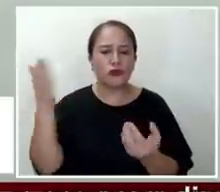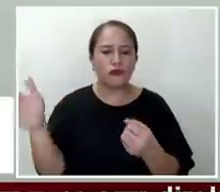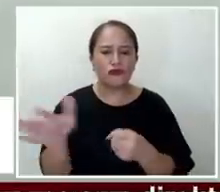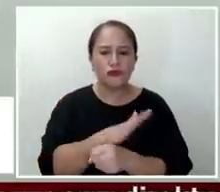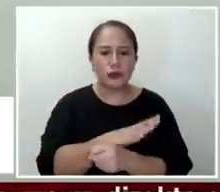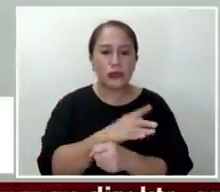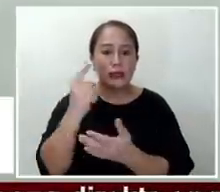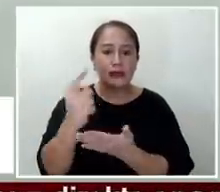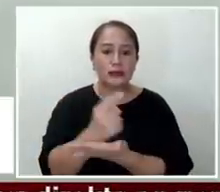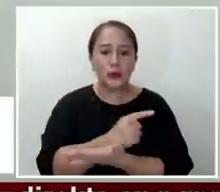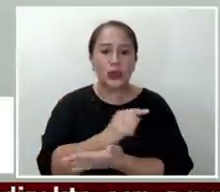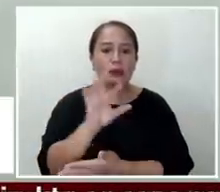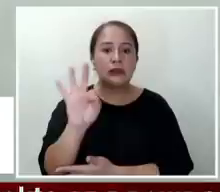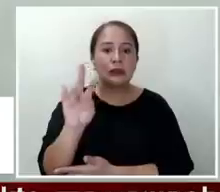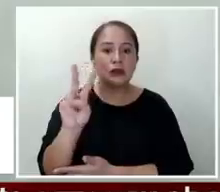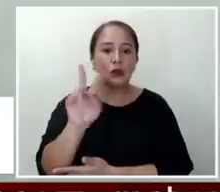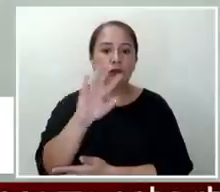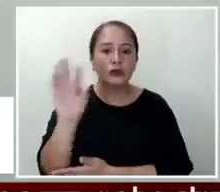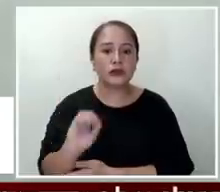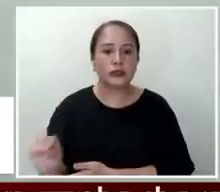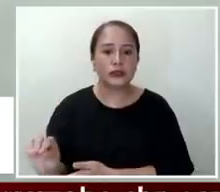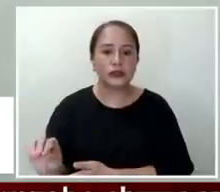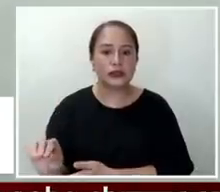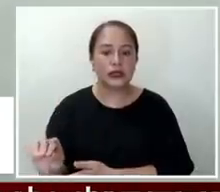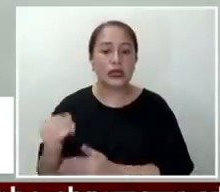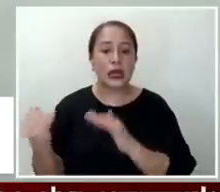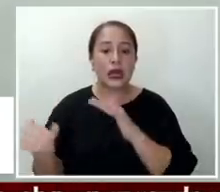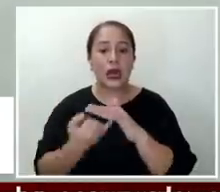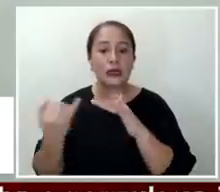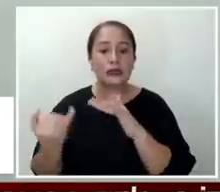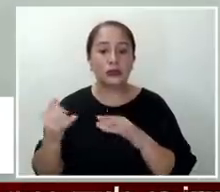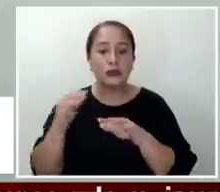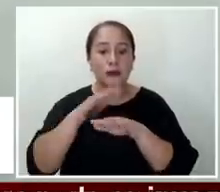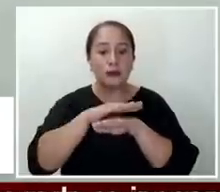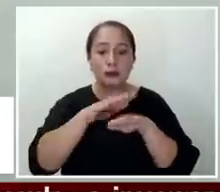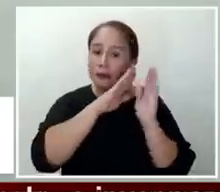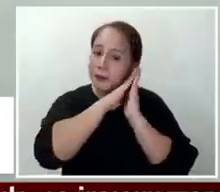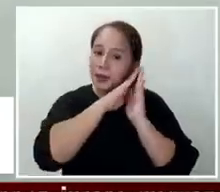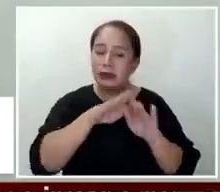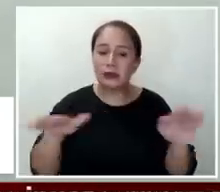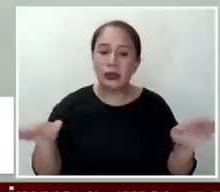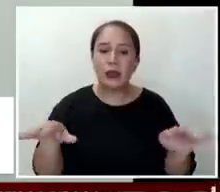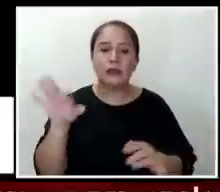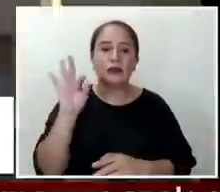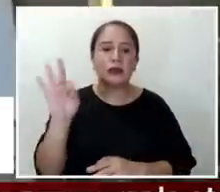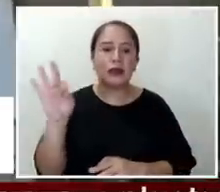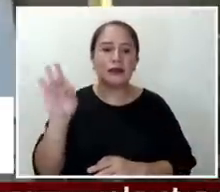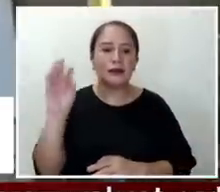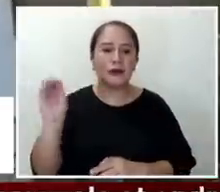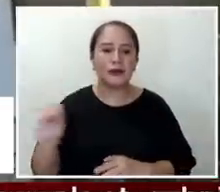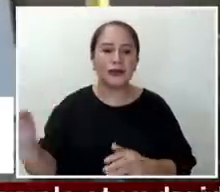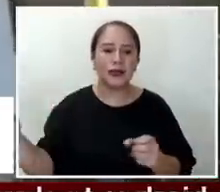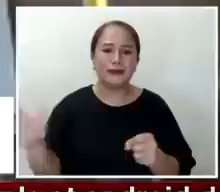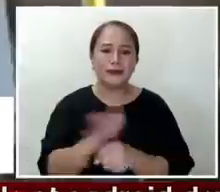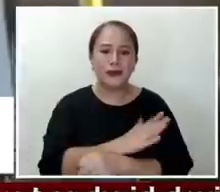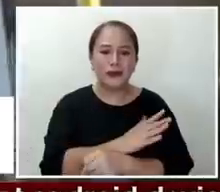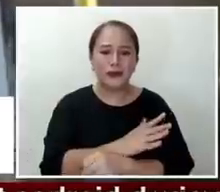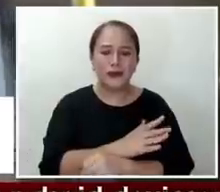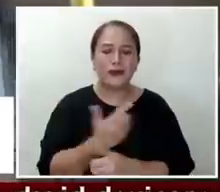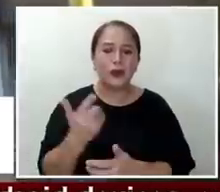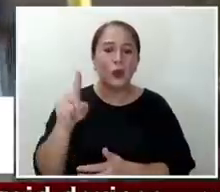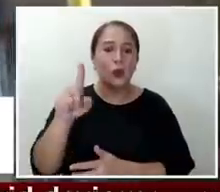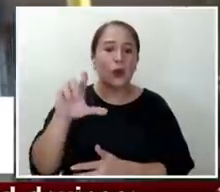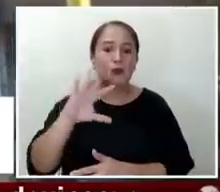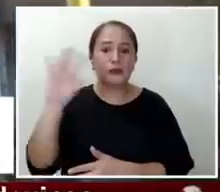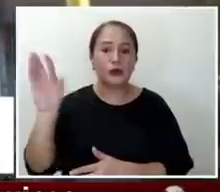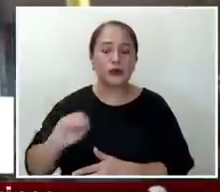po, 92%. Ang isolation beds natin, 90% okupado na. 100% na rin ang